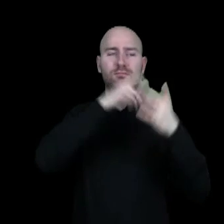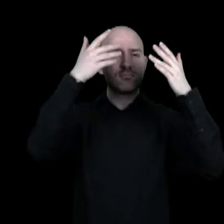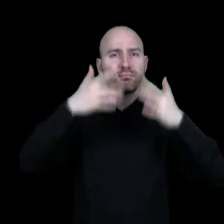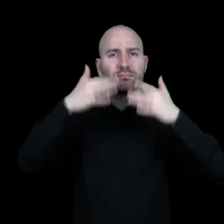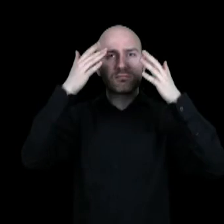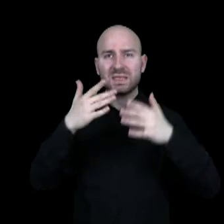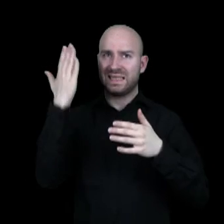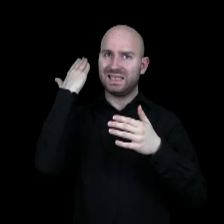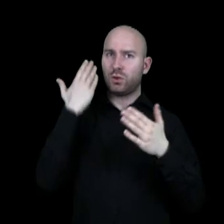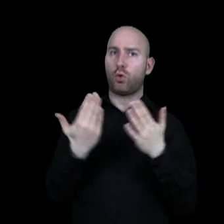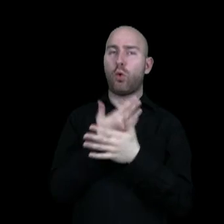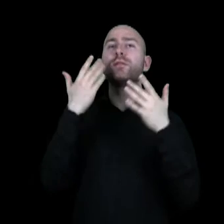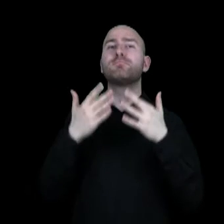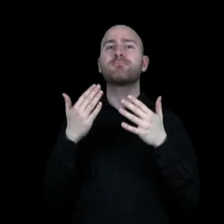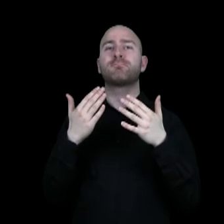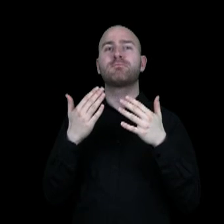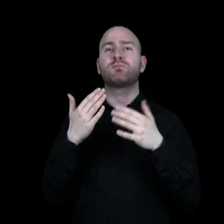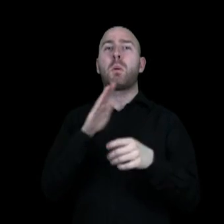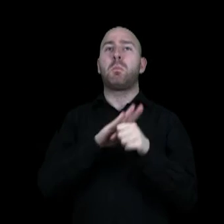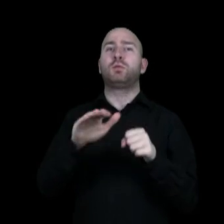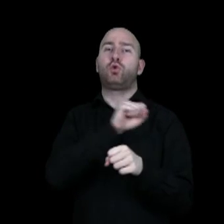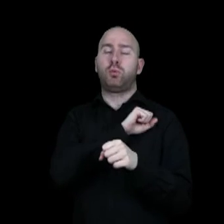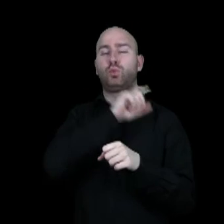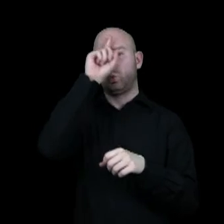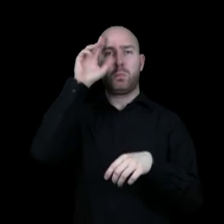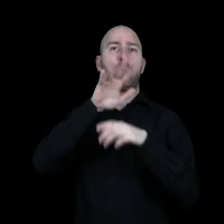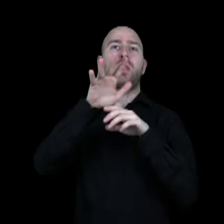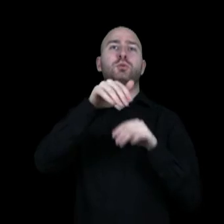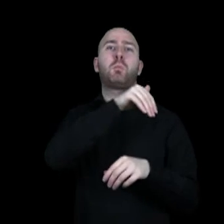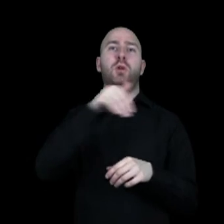bezrobotni zaznaczył na pomarańczowo bezrobotni